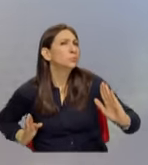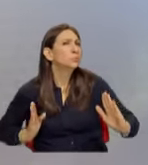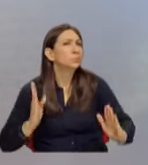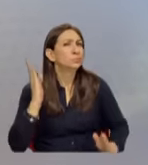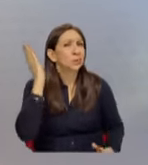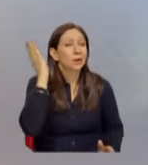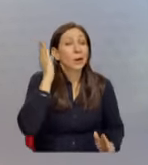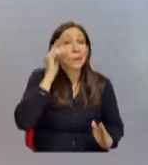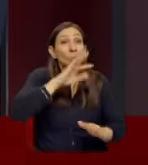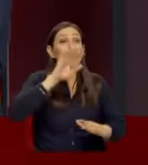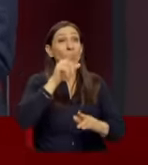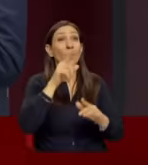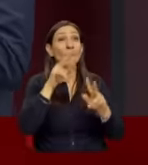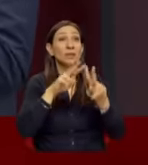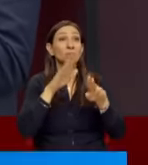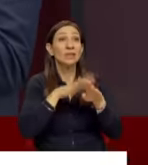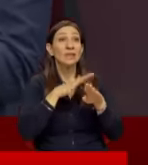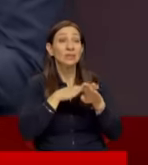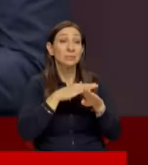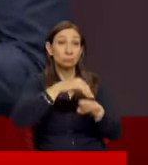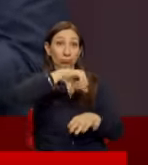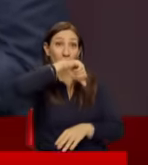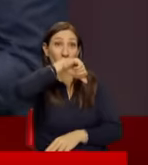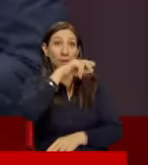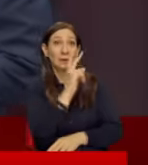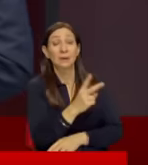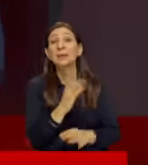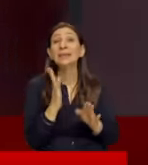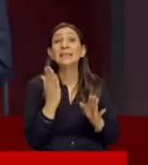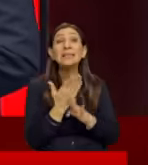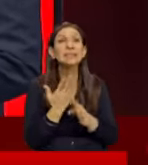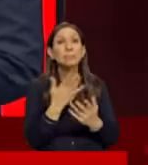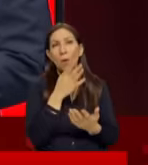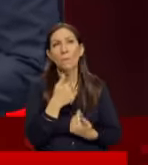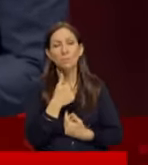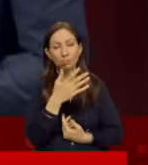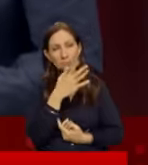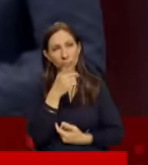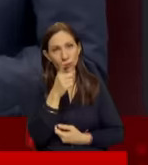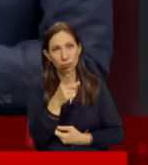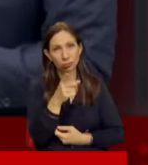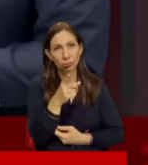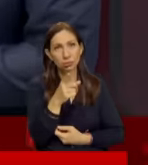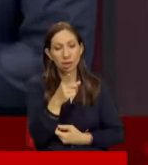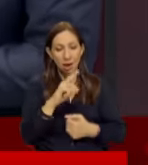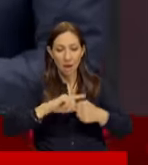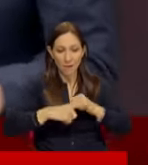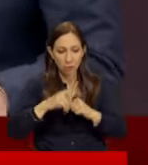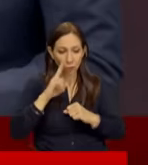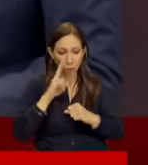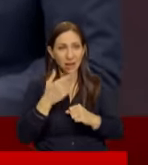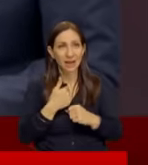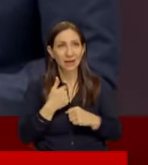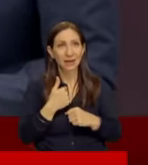bütün bu şey Mansur Yavaş'ın eseri. Ben nereden biliyorum? Biliyorsun hafta sonları